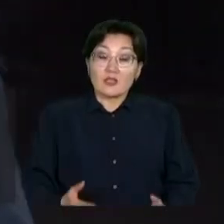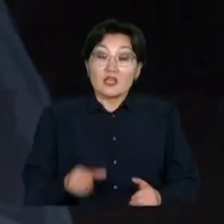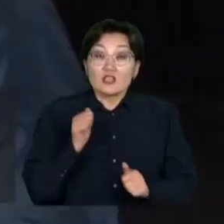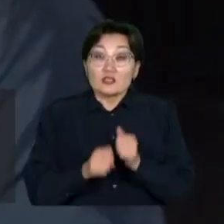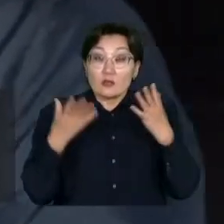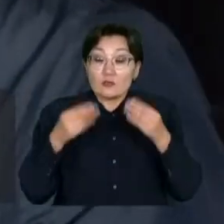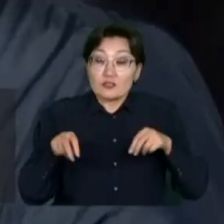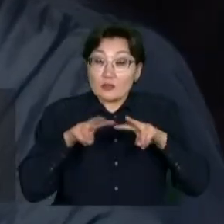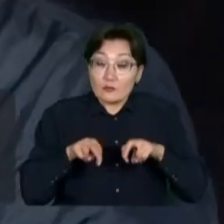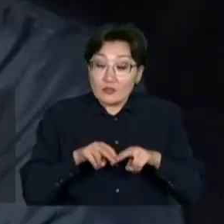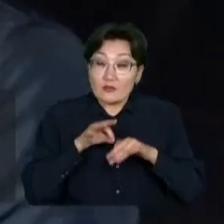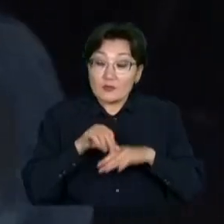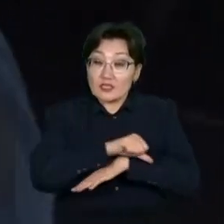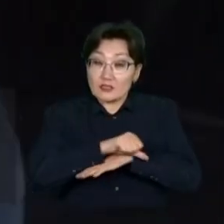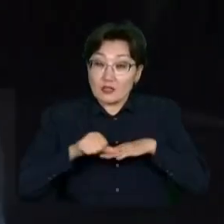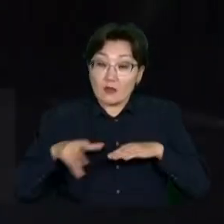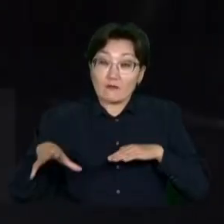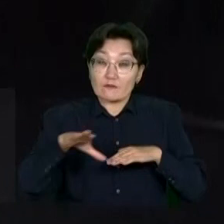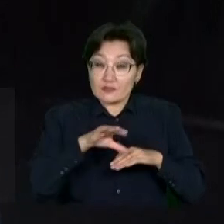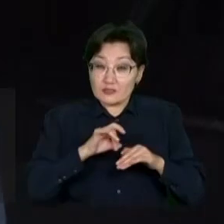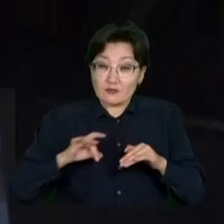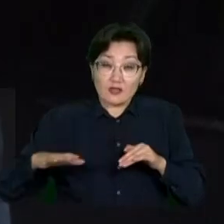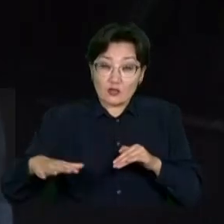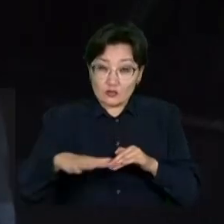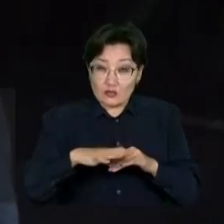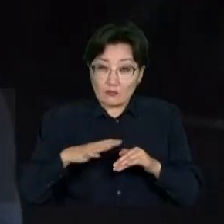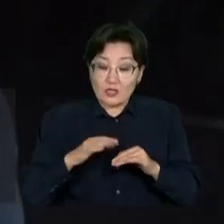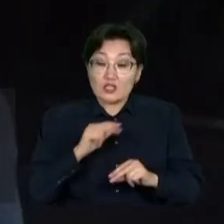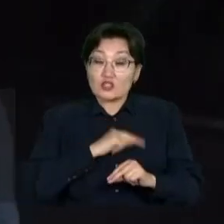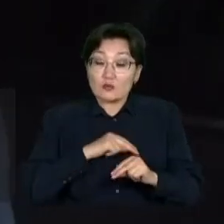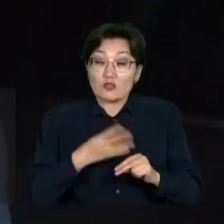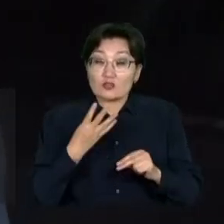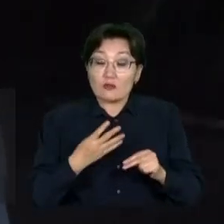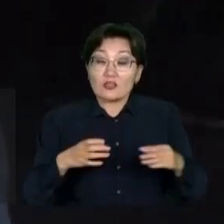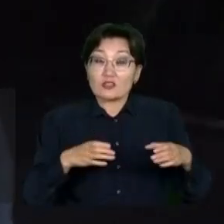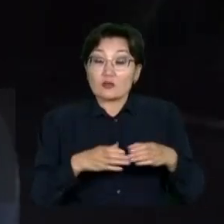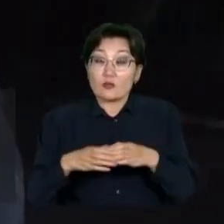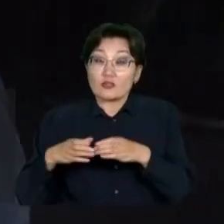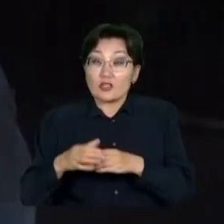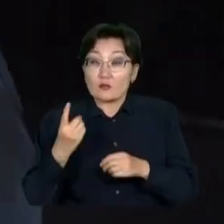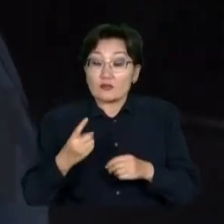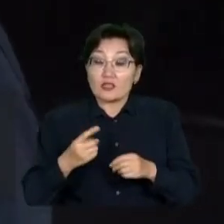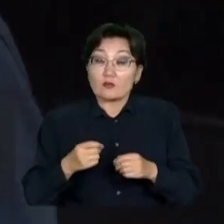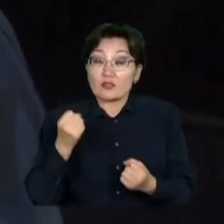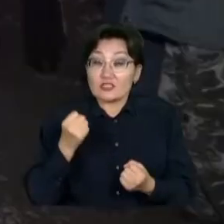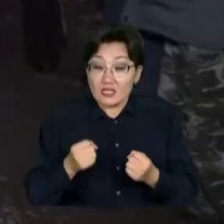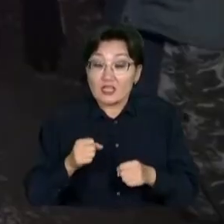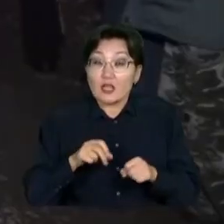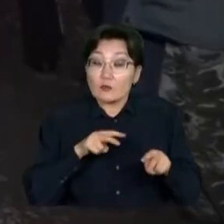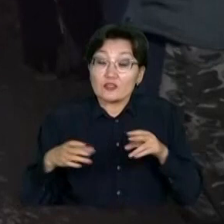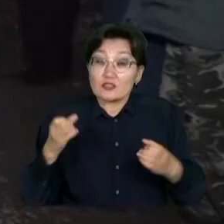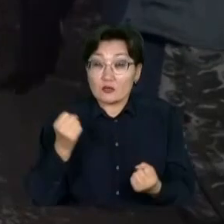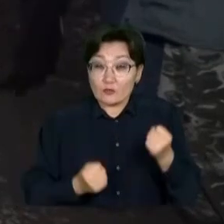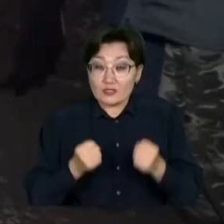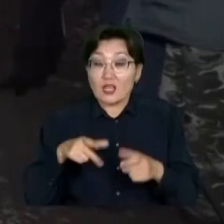Ежедневные рейды ведутся на территории всего Алатауского сельского округа. Работают 4 участковых, 1 патрульный маршрут. Да, люди обращались